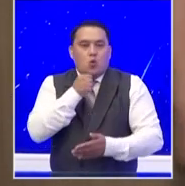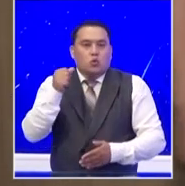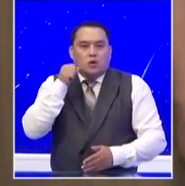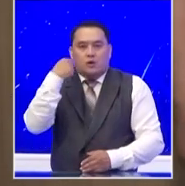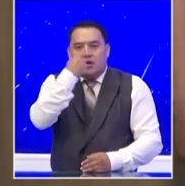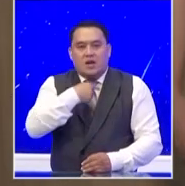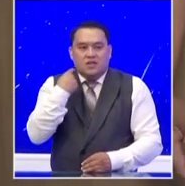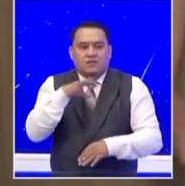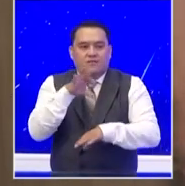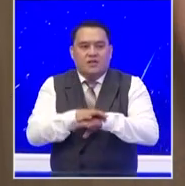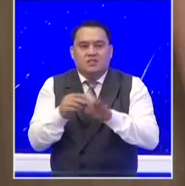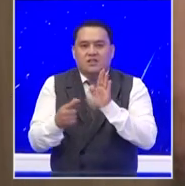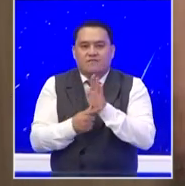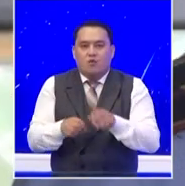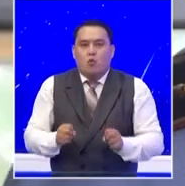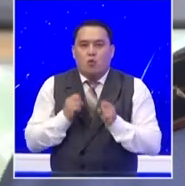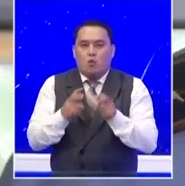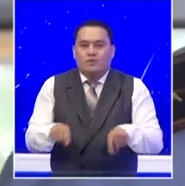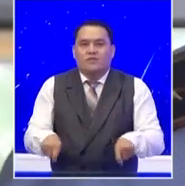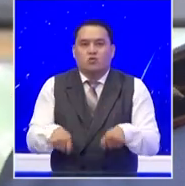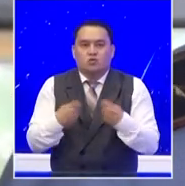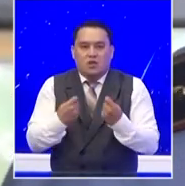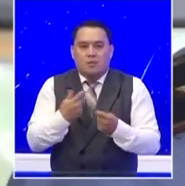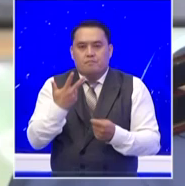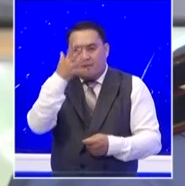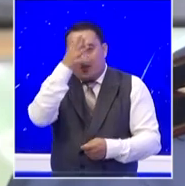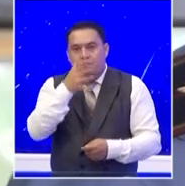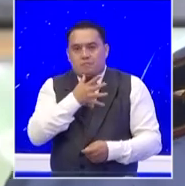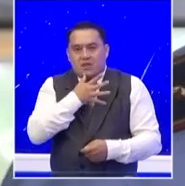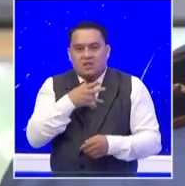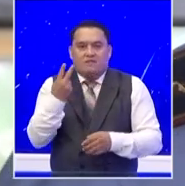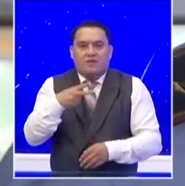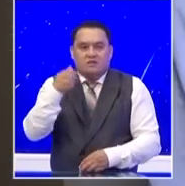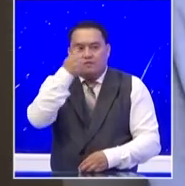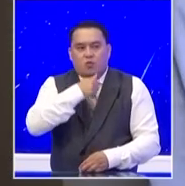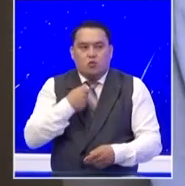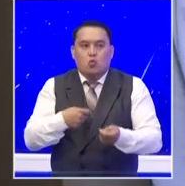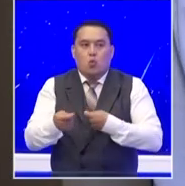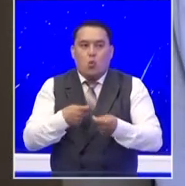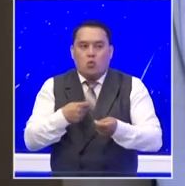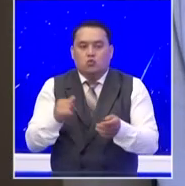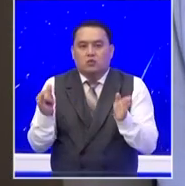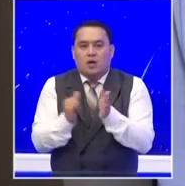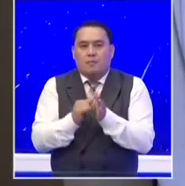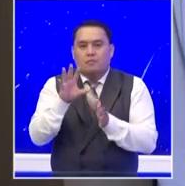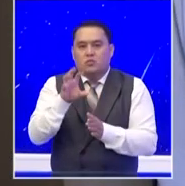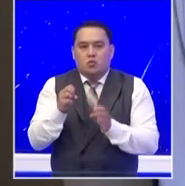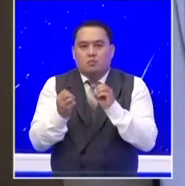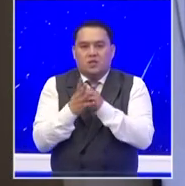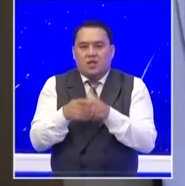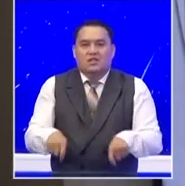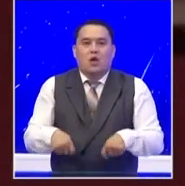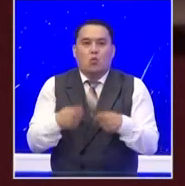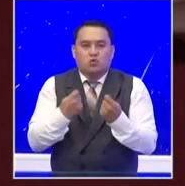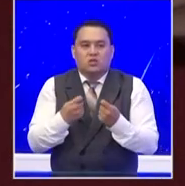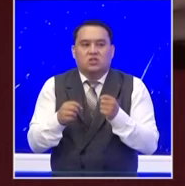личным сыском выявил 7 фактов уголовных правонарушений. За 5 месяцев 2020-го под его руководством установлено 515 нарушений.